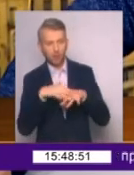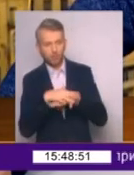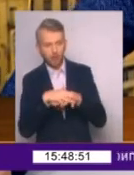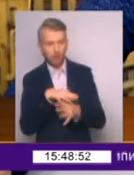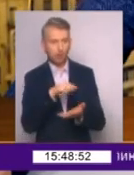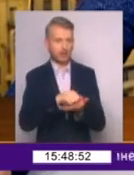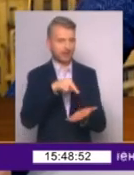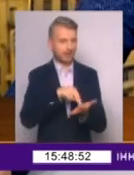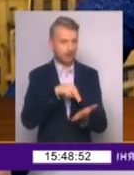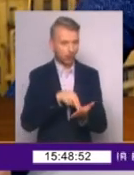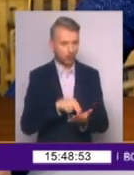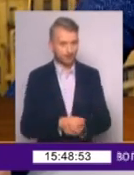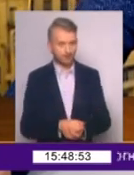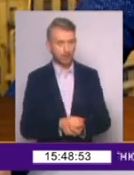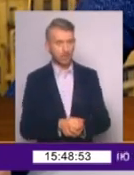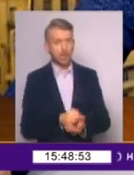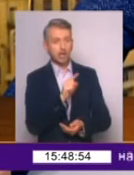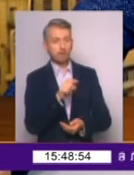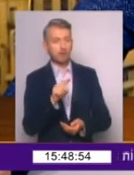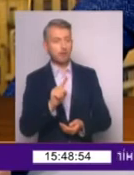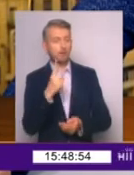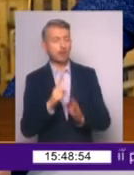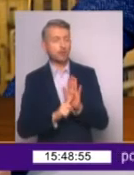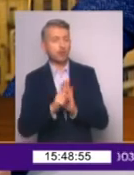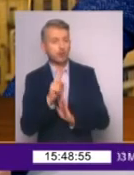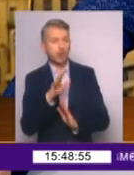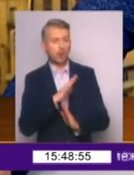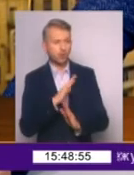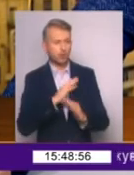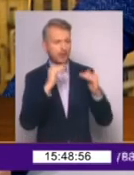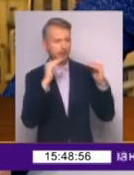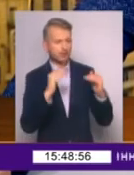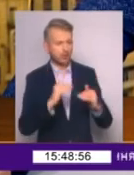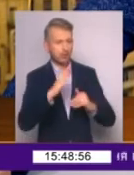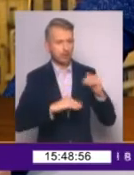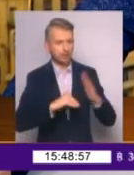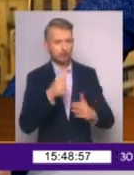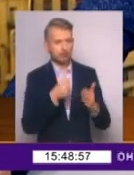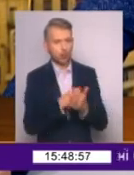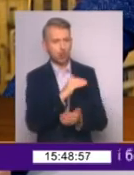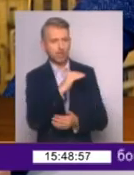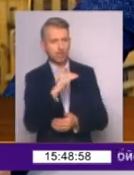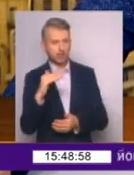ставок. Вони первоначально були знижені практично до рівня